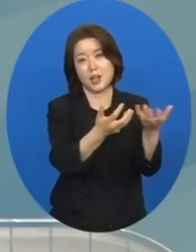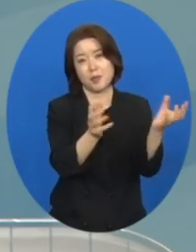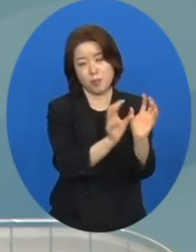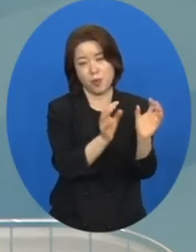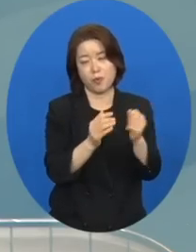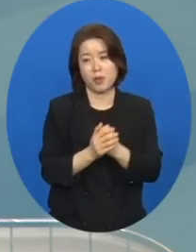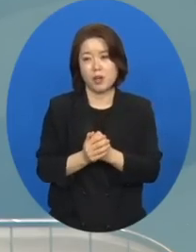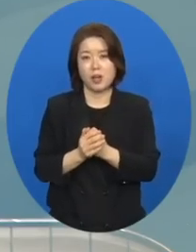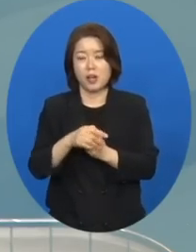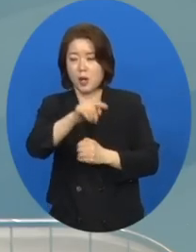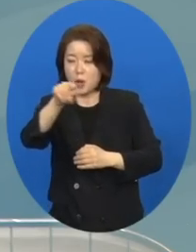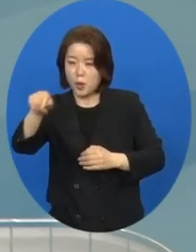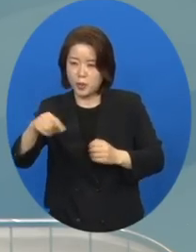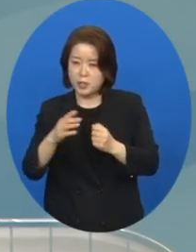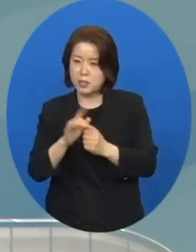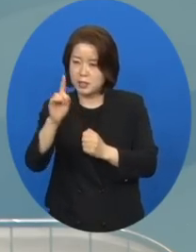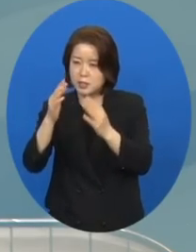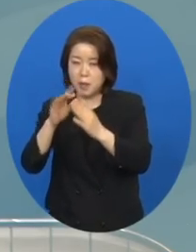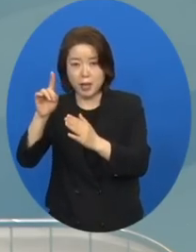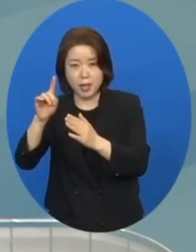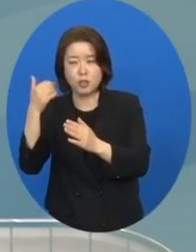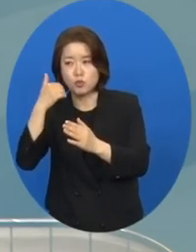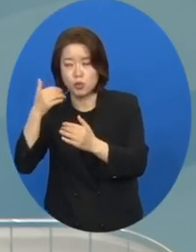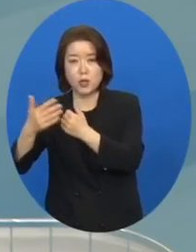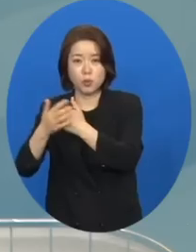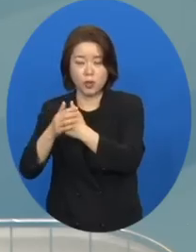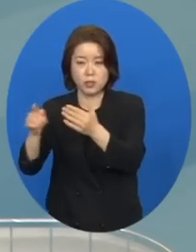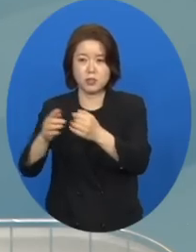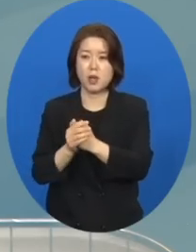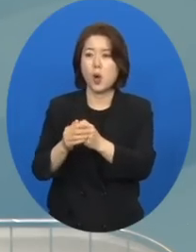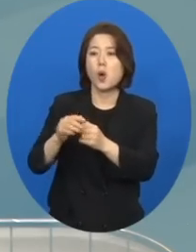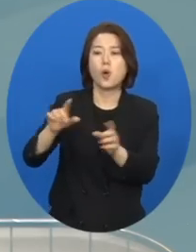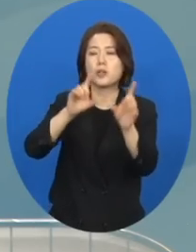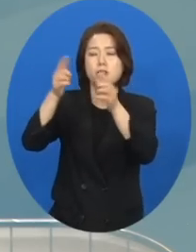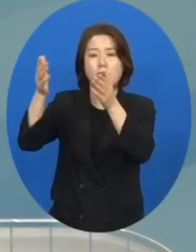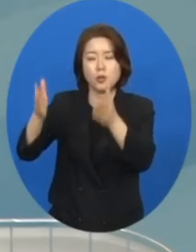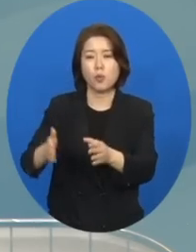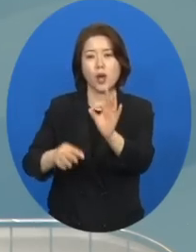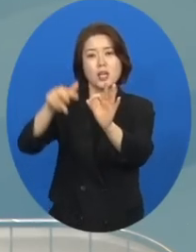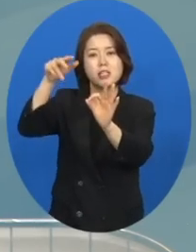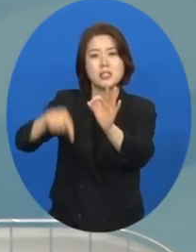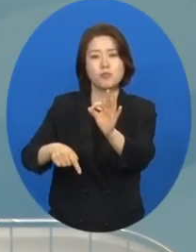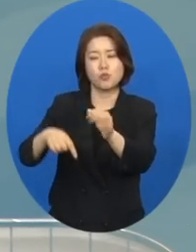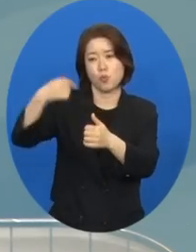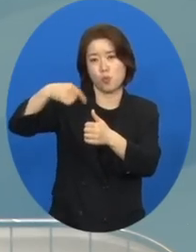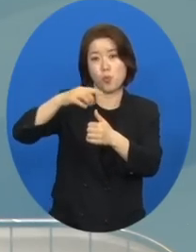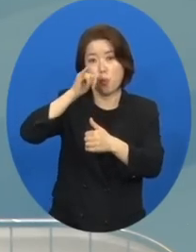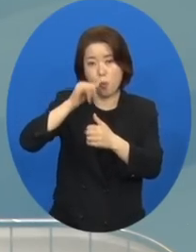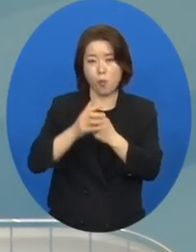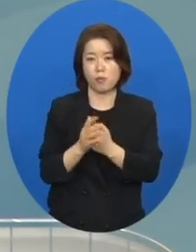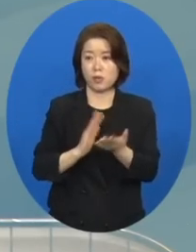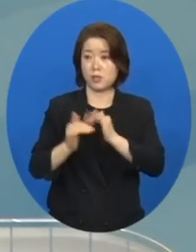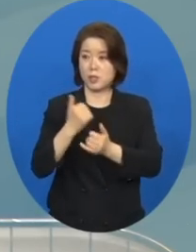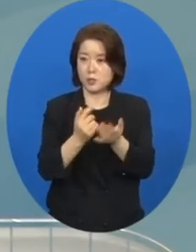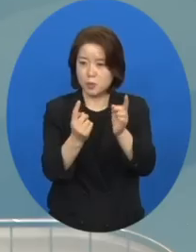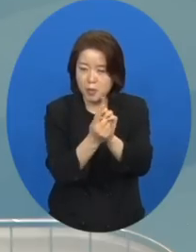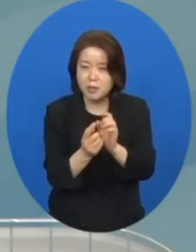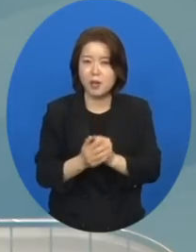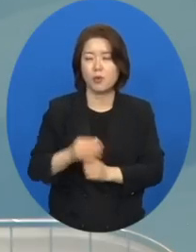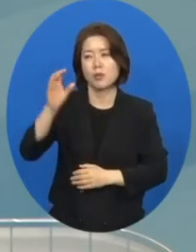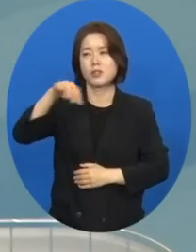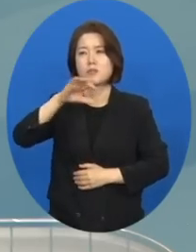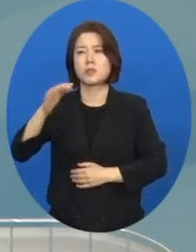마련해 줘서 거기에서 사시다가 10주 양력을 받으신 거예요 예수님을 만나게 됩니다 십자가에서 나를 대신해서